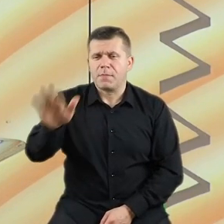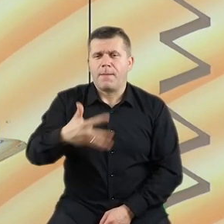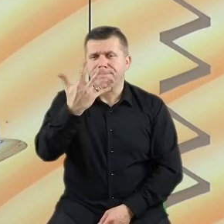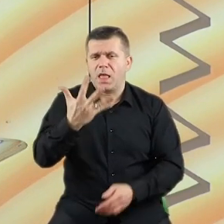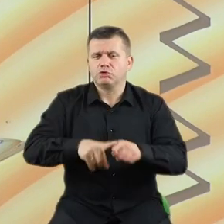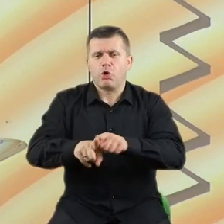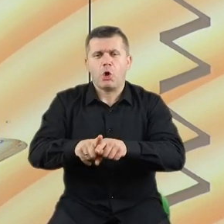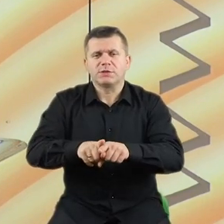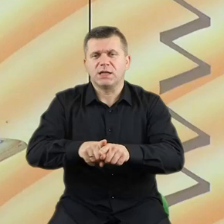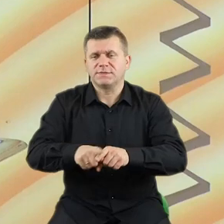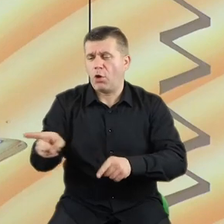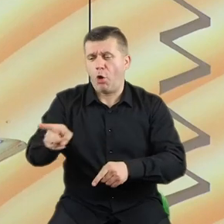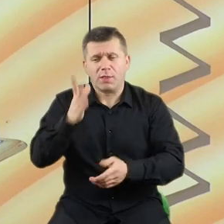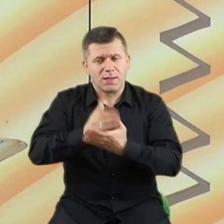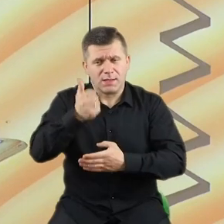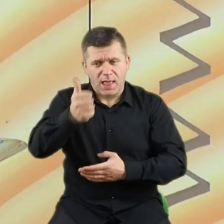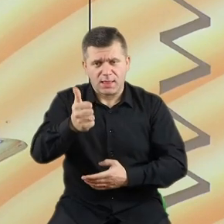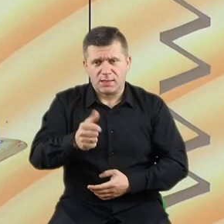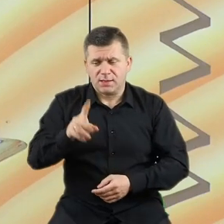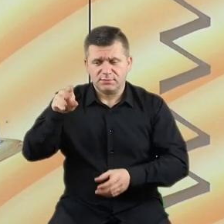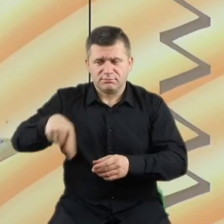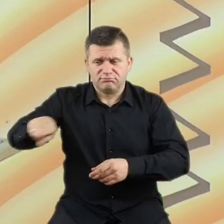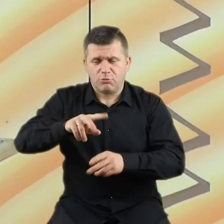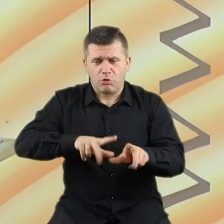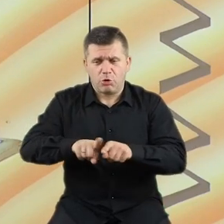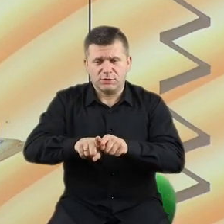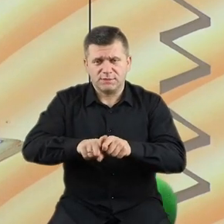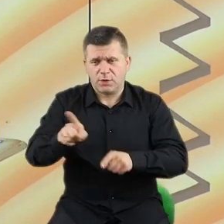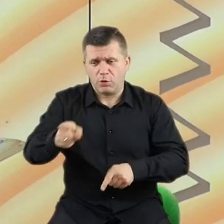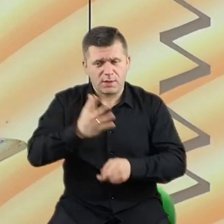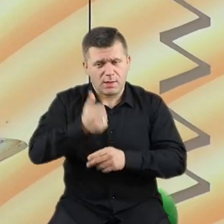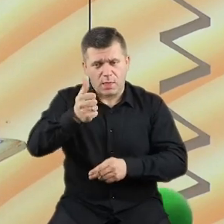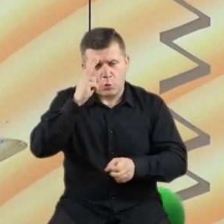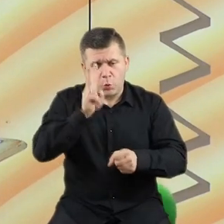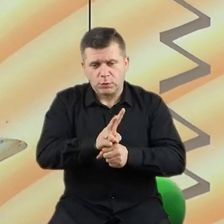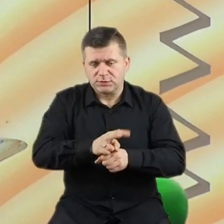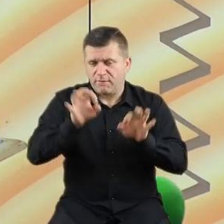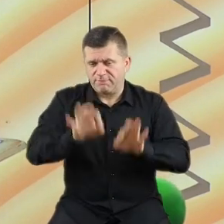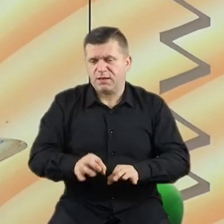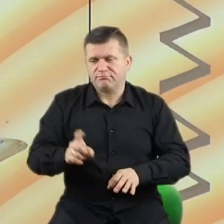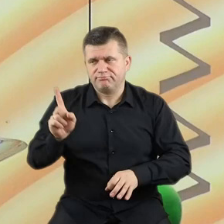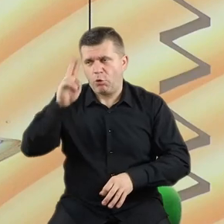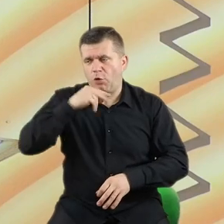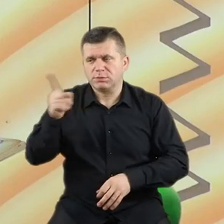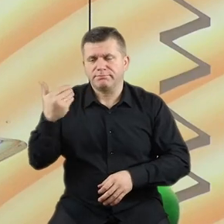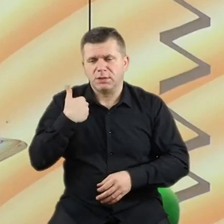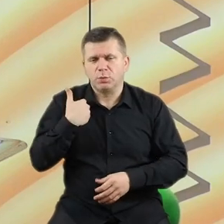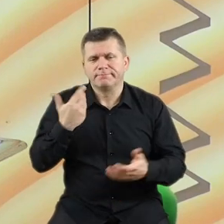rodzeństwa i on właściwie jako jedyny z tego rodzeństwa uznał winy ojca, że ojciec